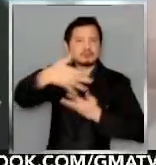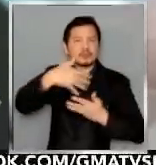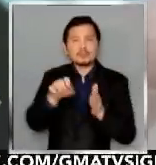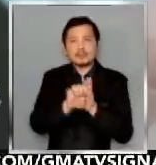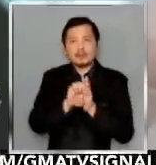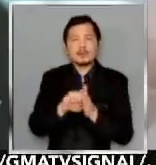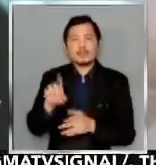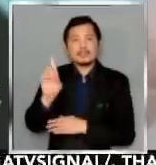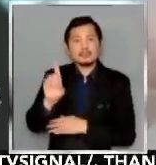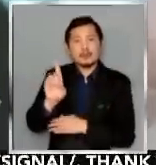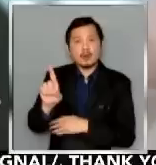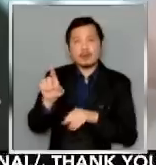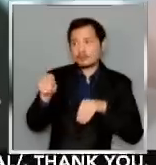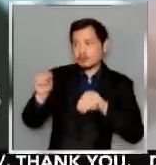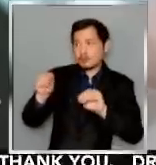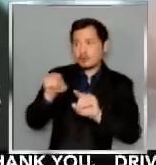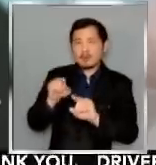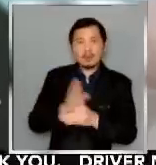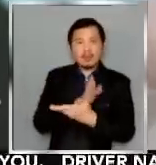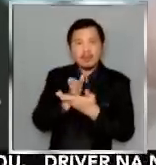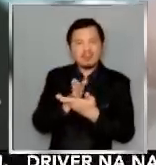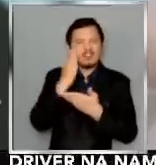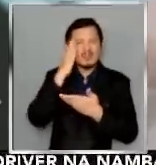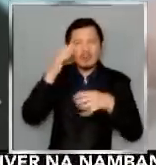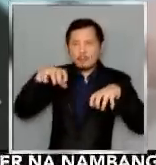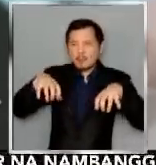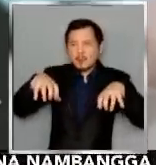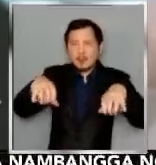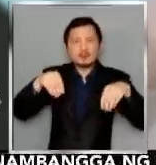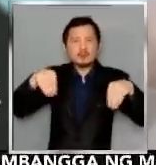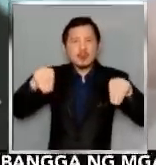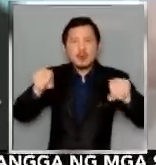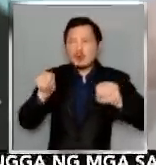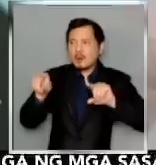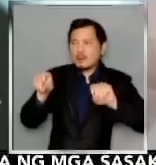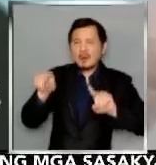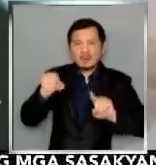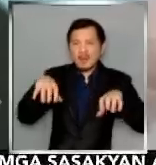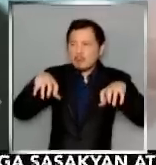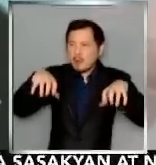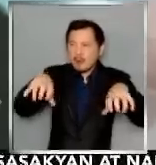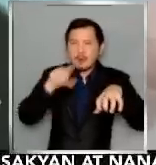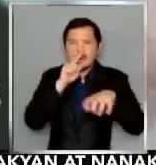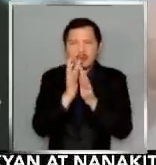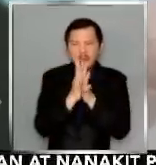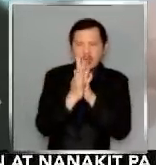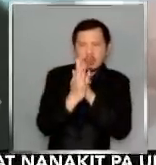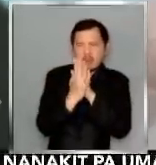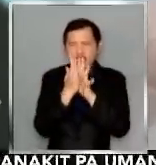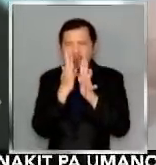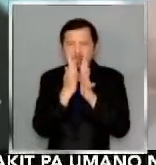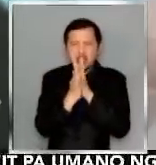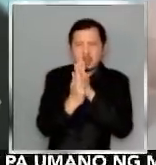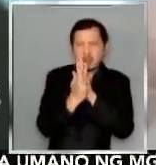in these areas, yung mga markets, even sa mga public markets natin na medyo kulob talaga,